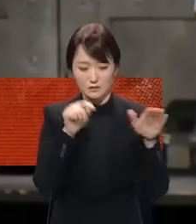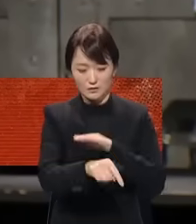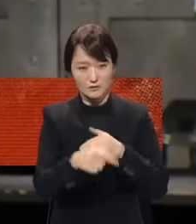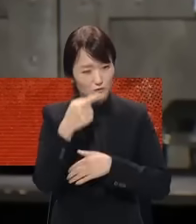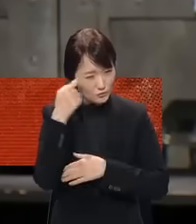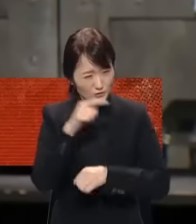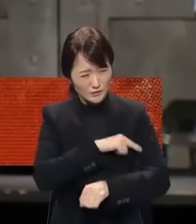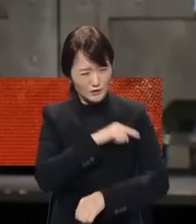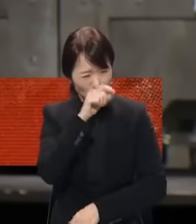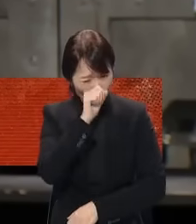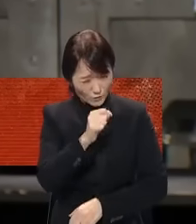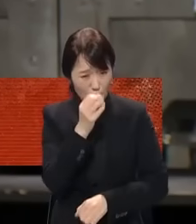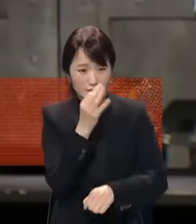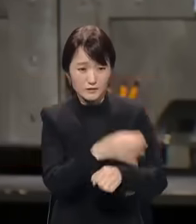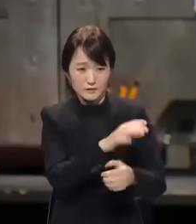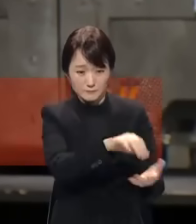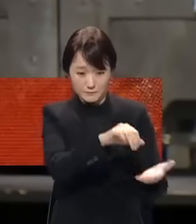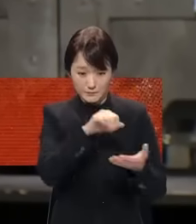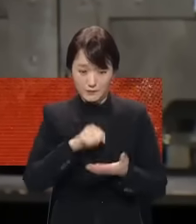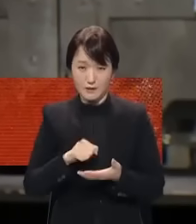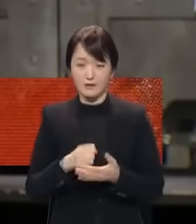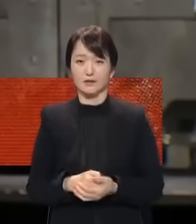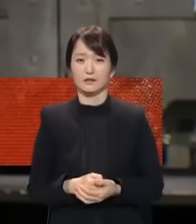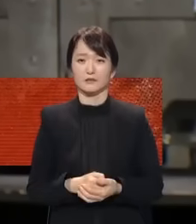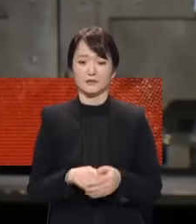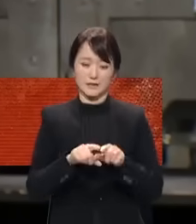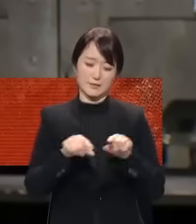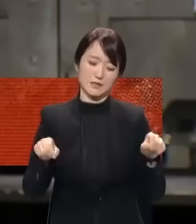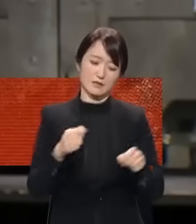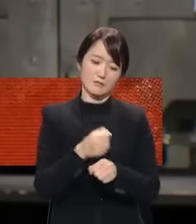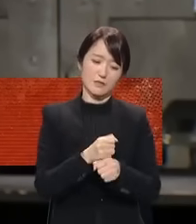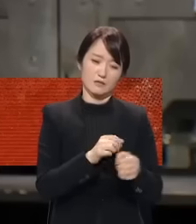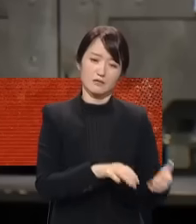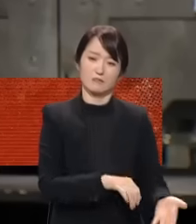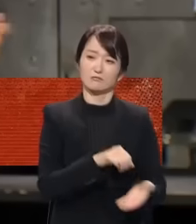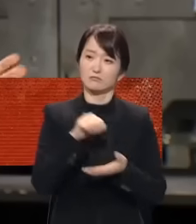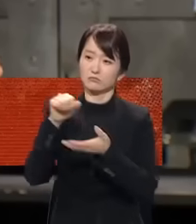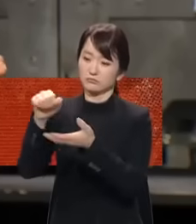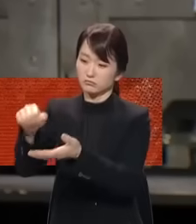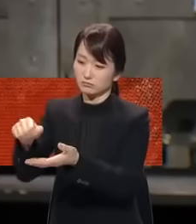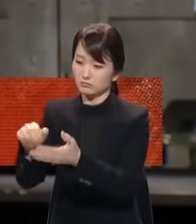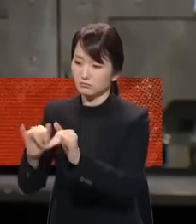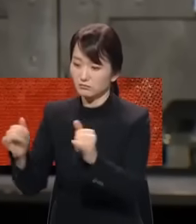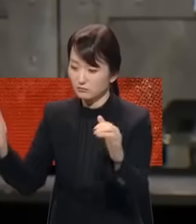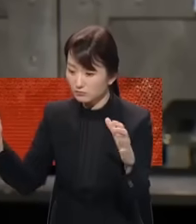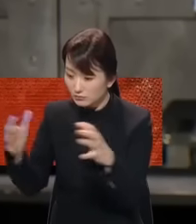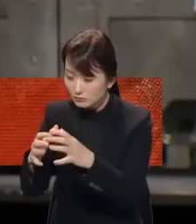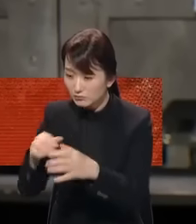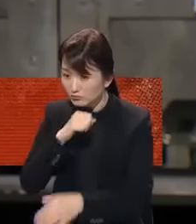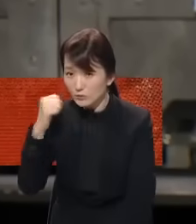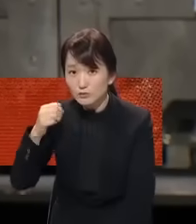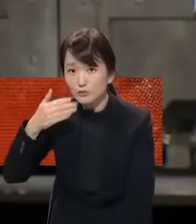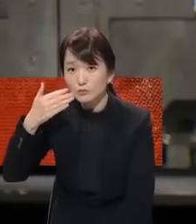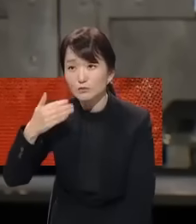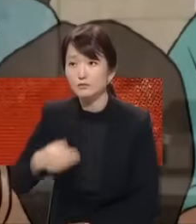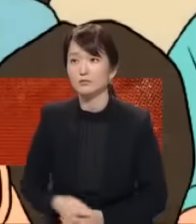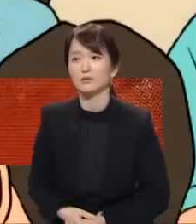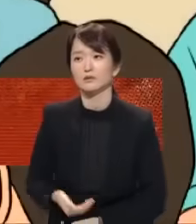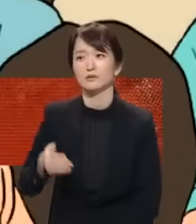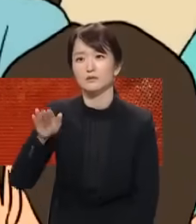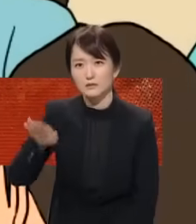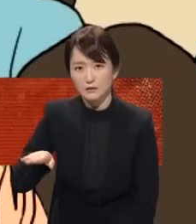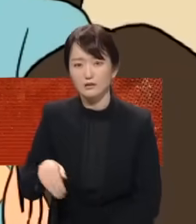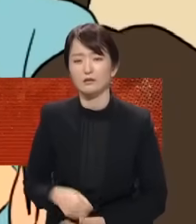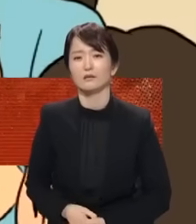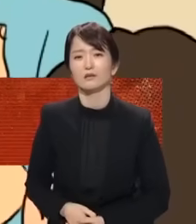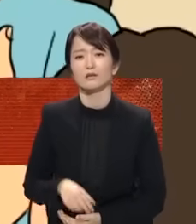고르고 그걸로 정성껏 굴전하고 다른 반찬까지 바리바리 싸가지고 가신 겁니다. 그 식구들 다 모여서 정말 맛있게 먹었대요.